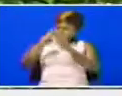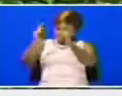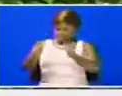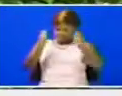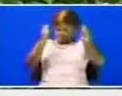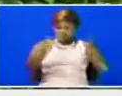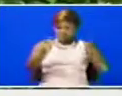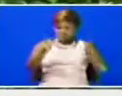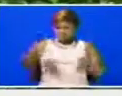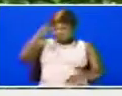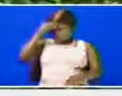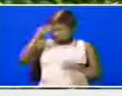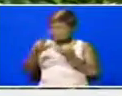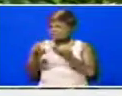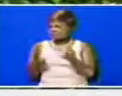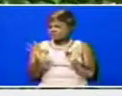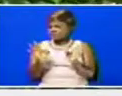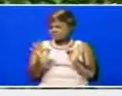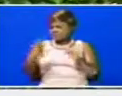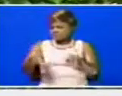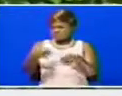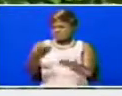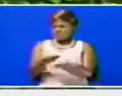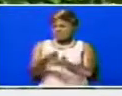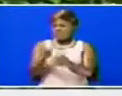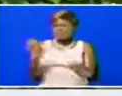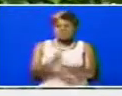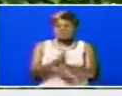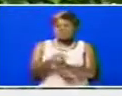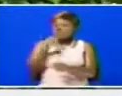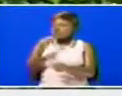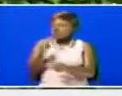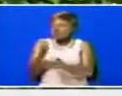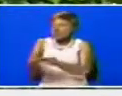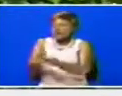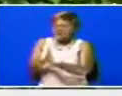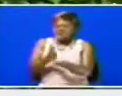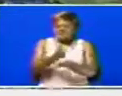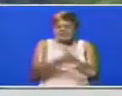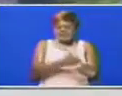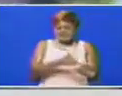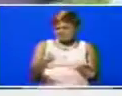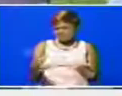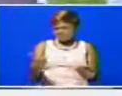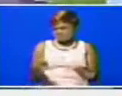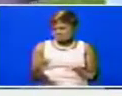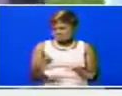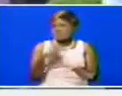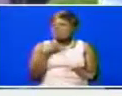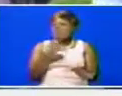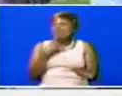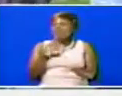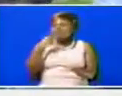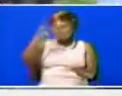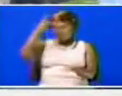kama elimu ni ya bure, wapee mwanafunzi pesa yote, lakini si kusema watatoa hii alafu parents watoe hiyo. Chama cha wazazi